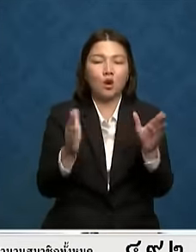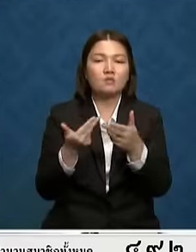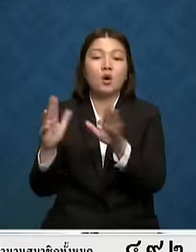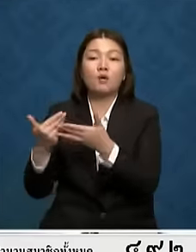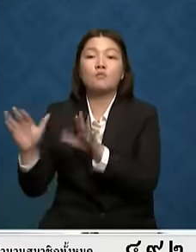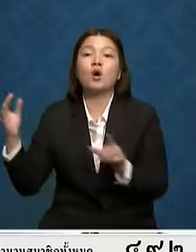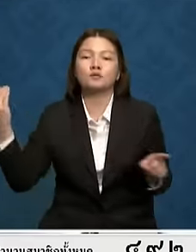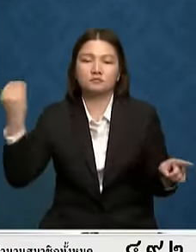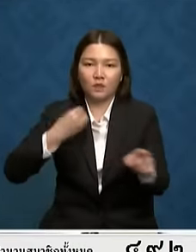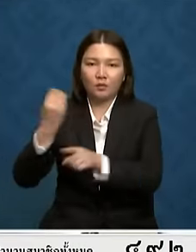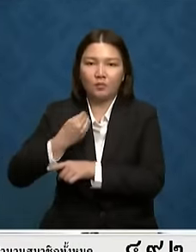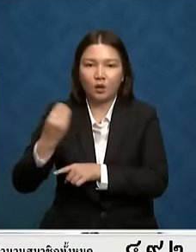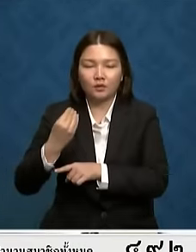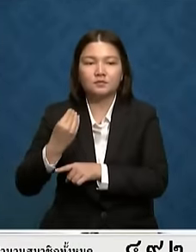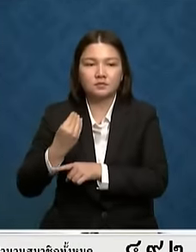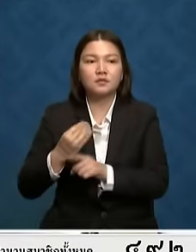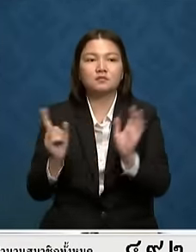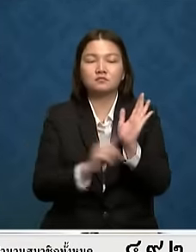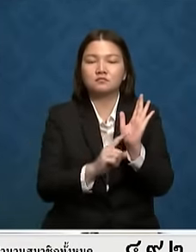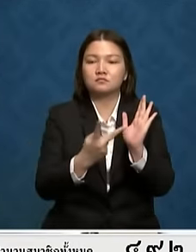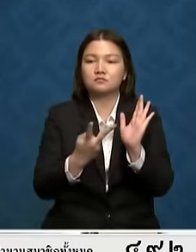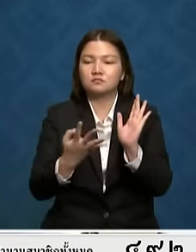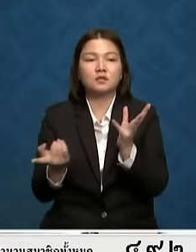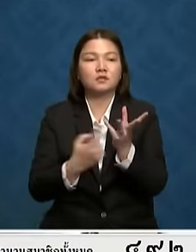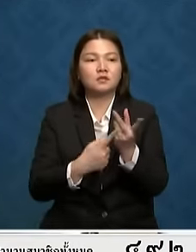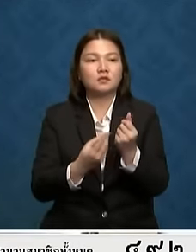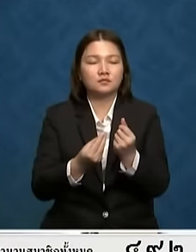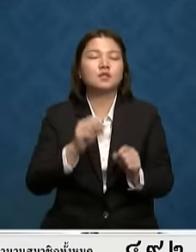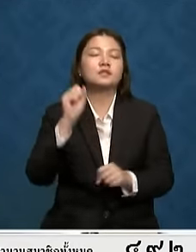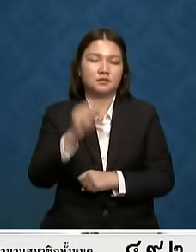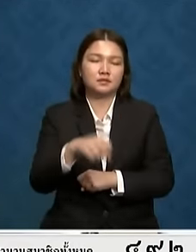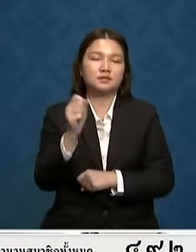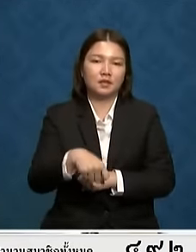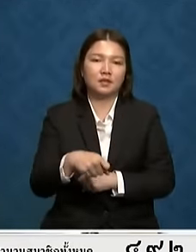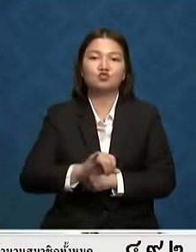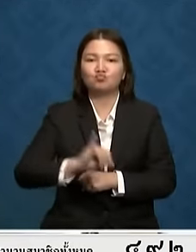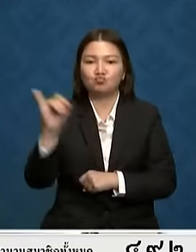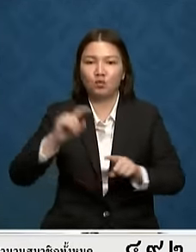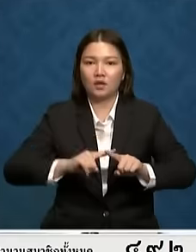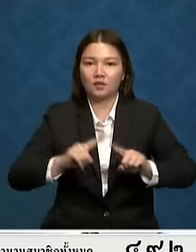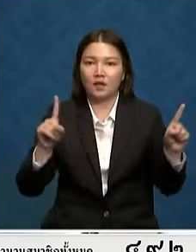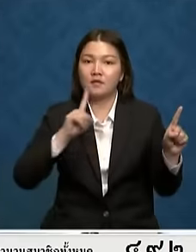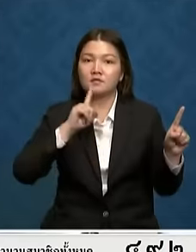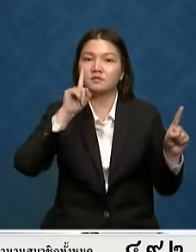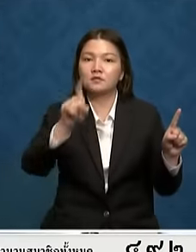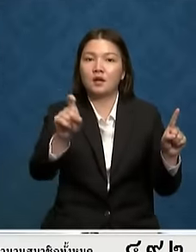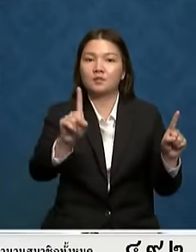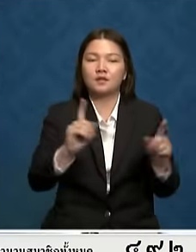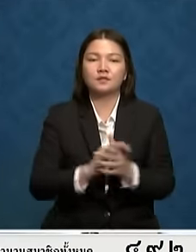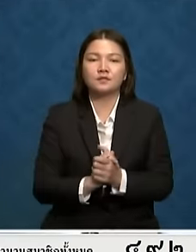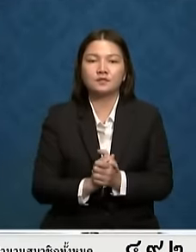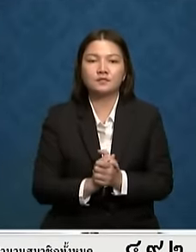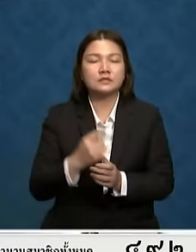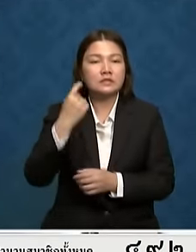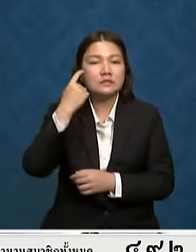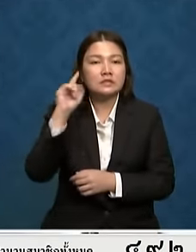ครั้ง 1 2 3นับมาไม่เถียงครับเรื่องจริงแต่ผมถามว่าความคิด